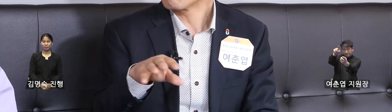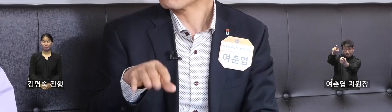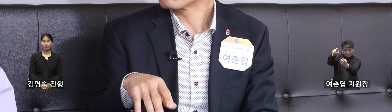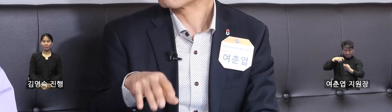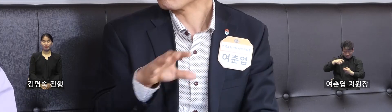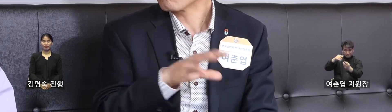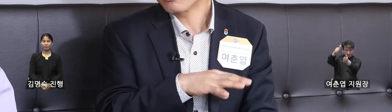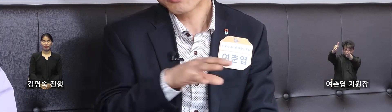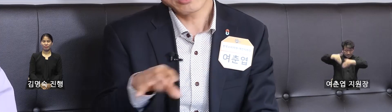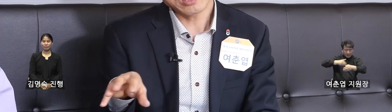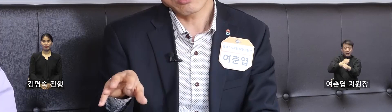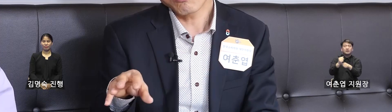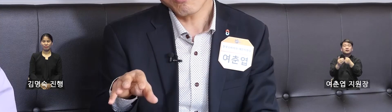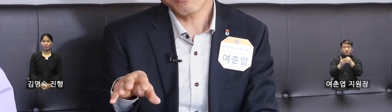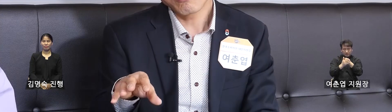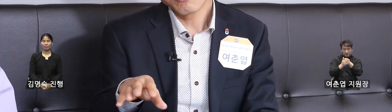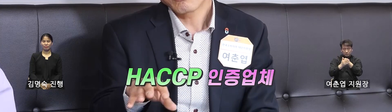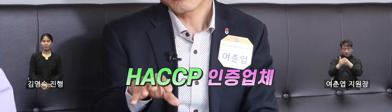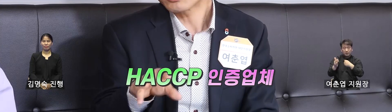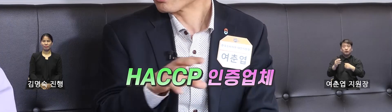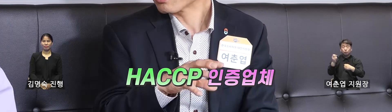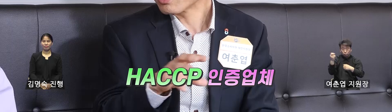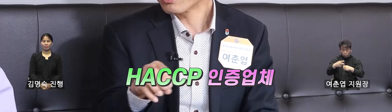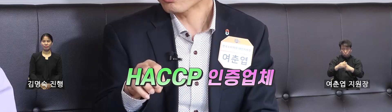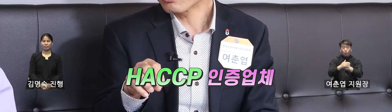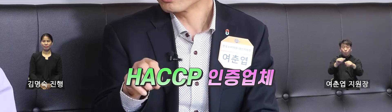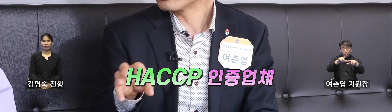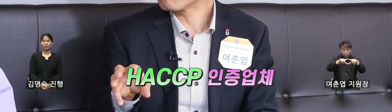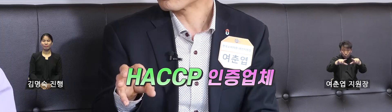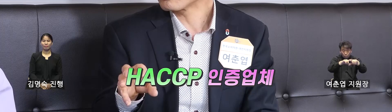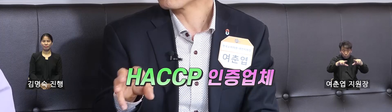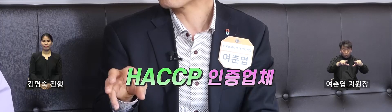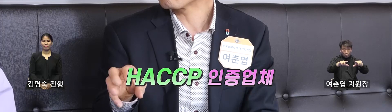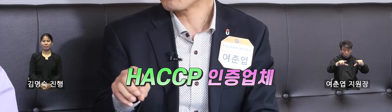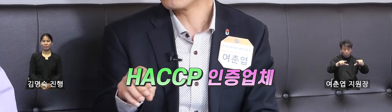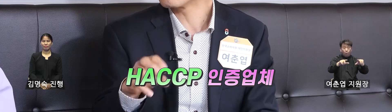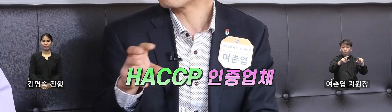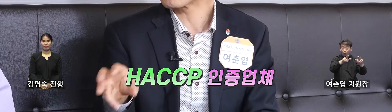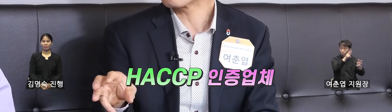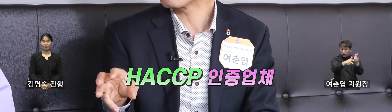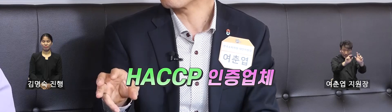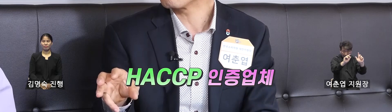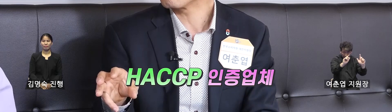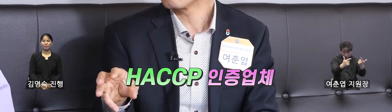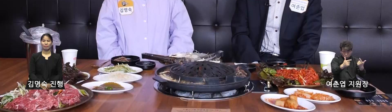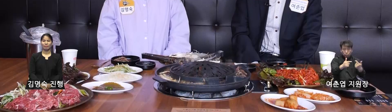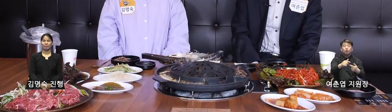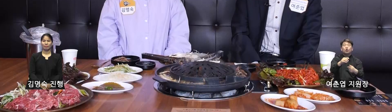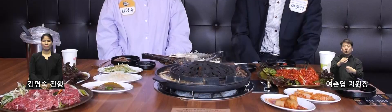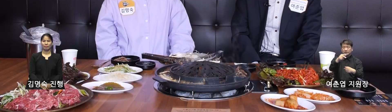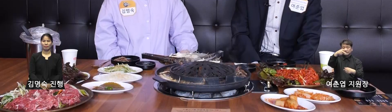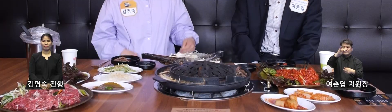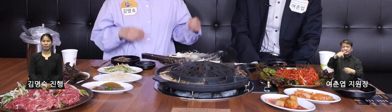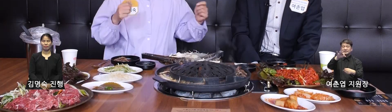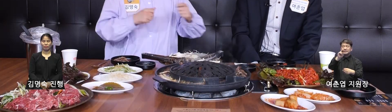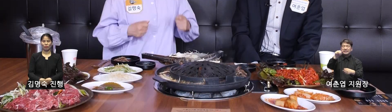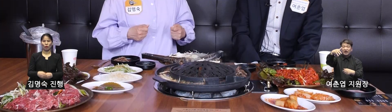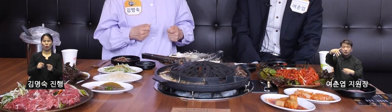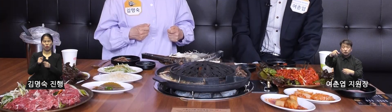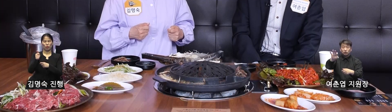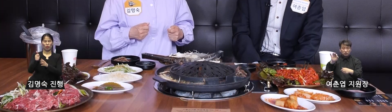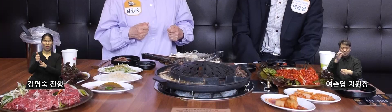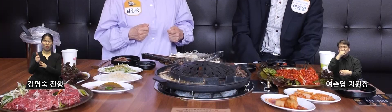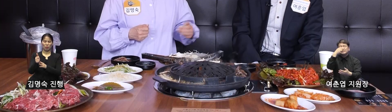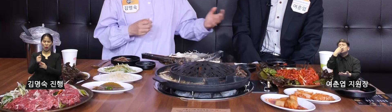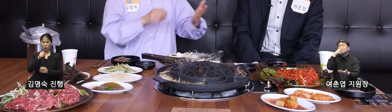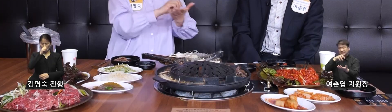그 일반 육가공 업체가 아니고 식약처에서 인증받은 헬스업 인증업체라는 거예요. 지원장님 너무 좋은